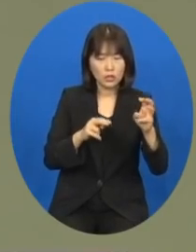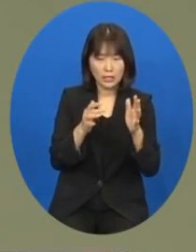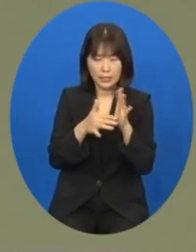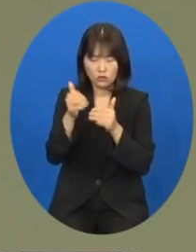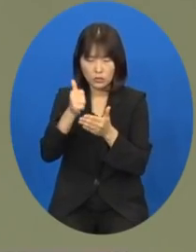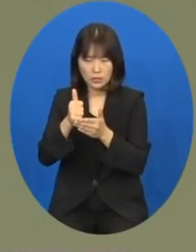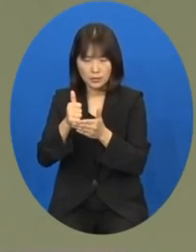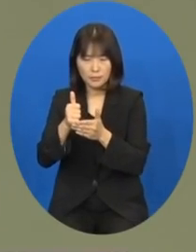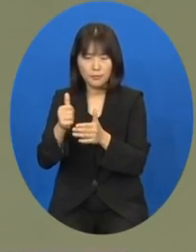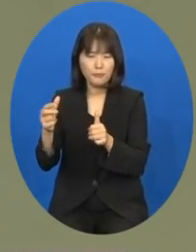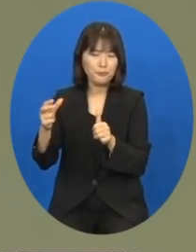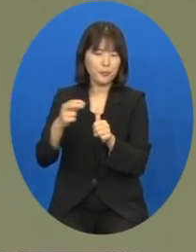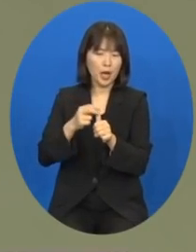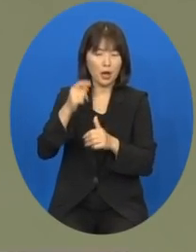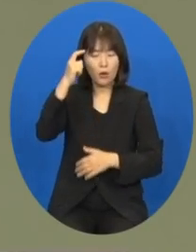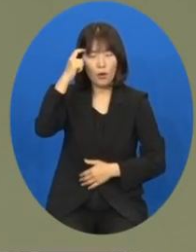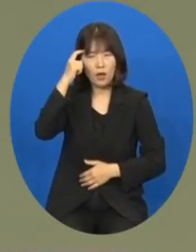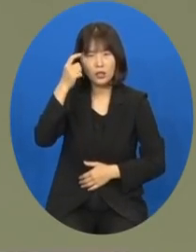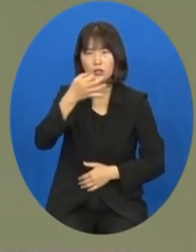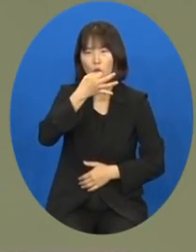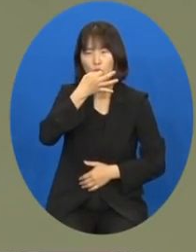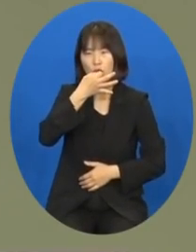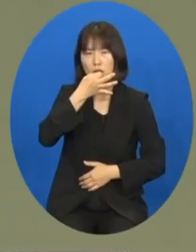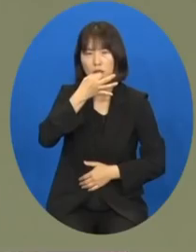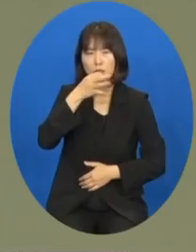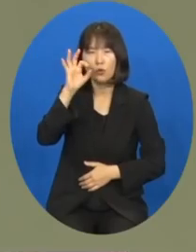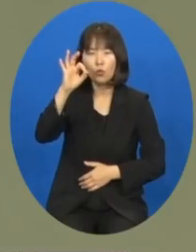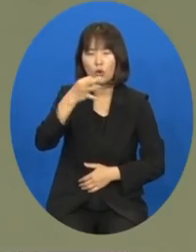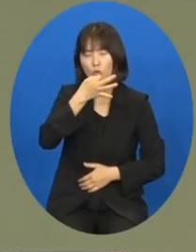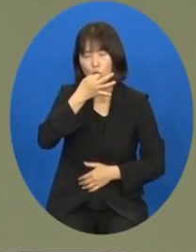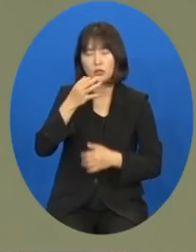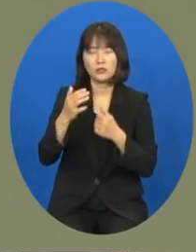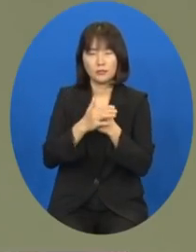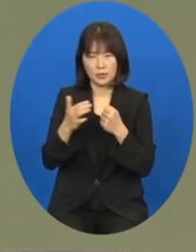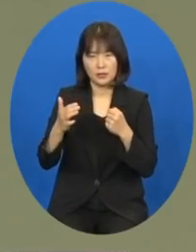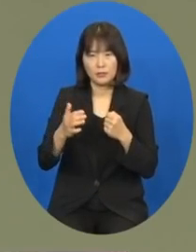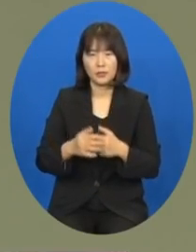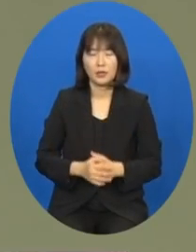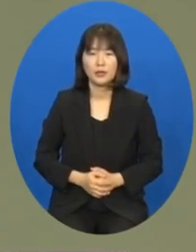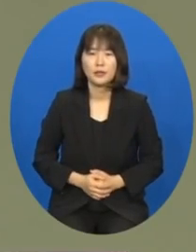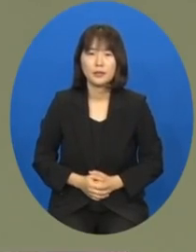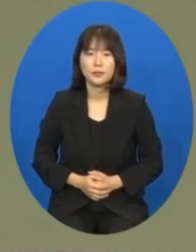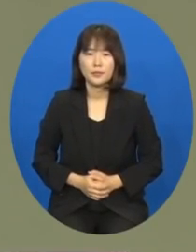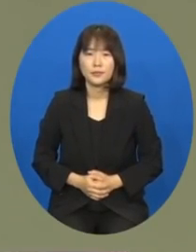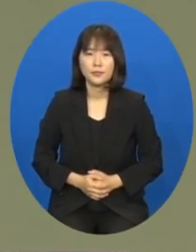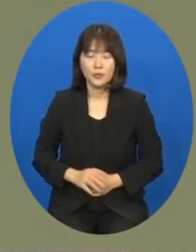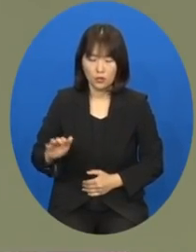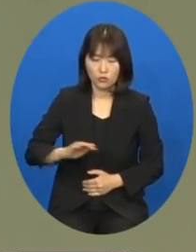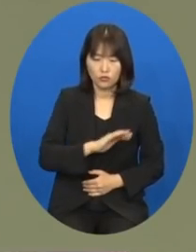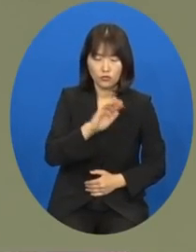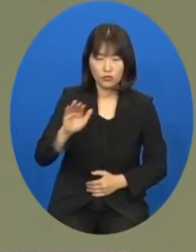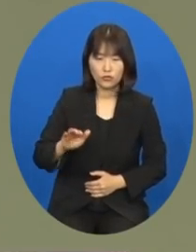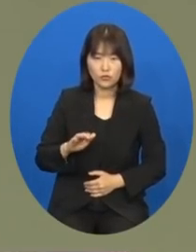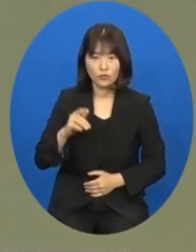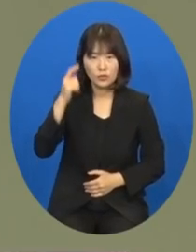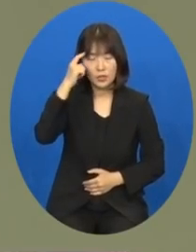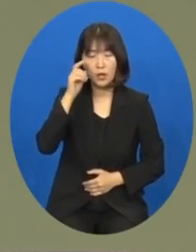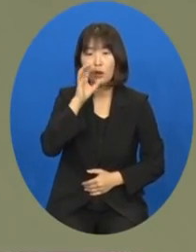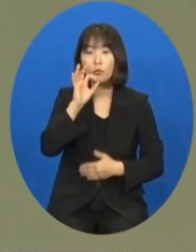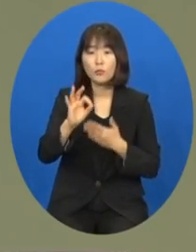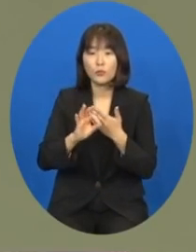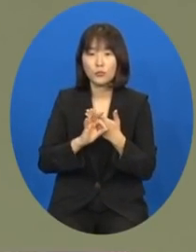욕심에 눈이 멀었기 때문입니다 작은 우리에게 한번 적용해 보면 우리 중에 예수의